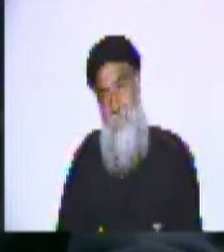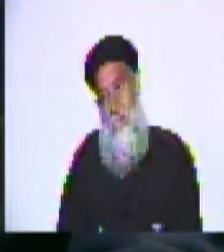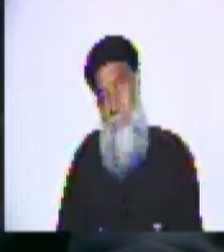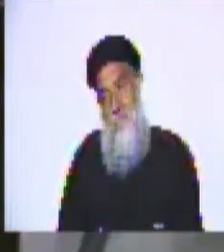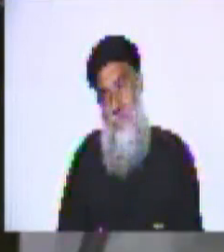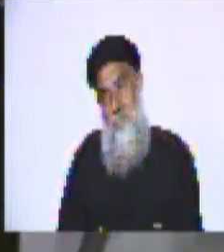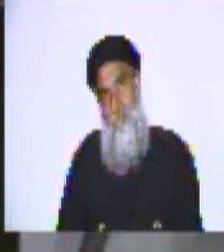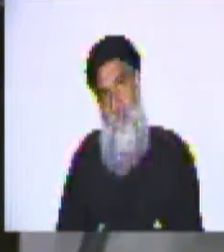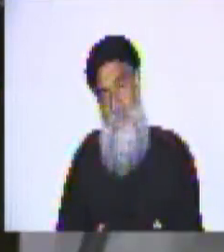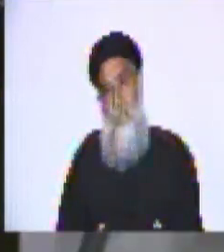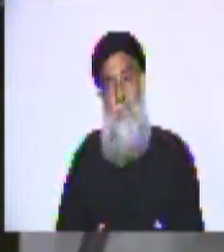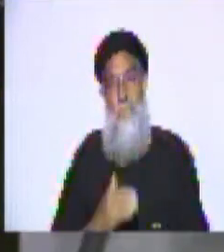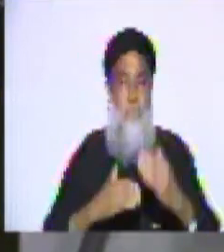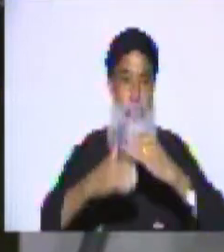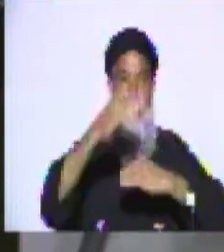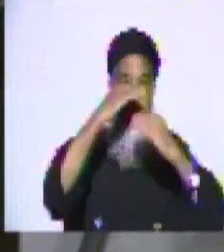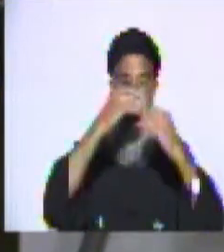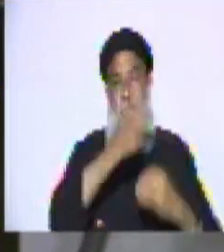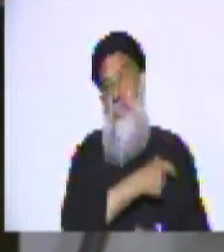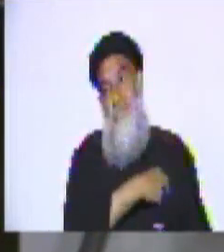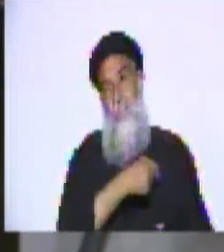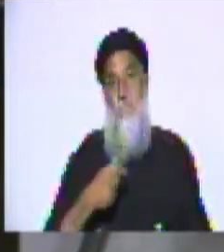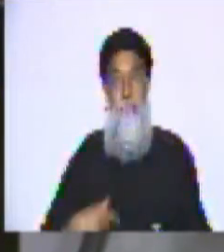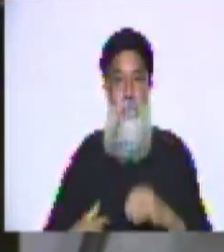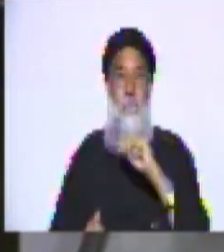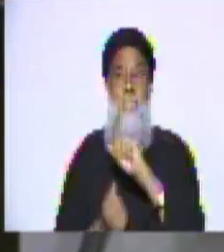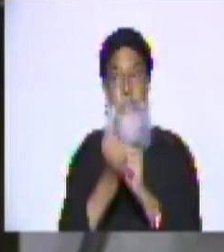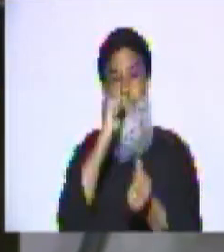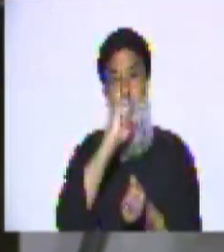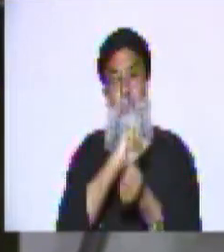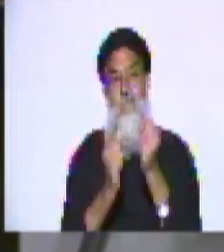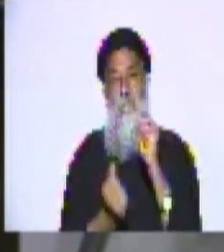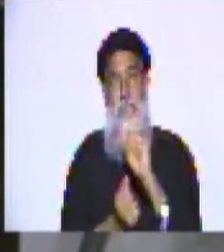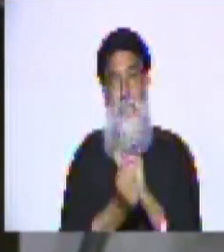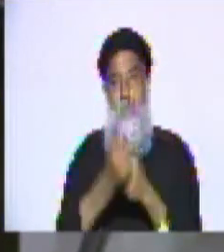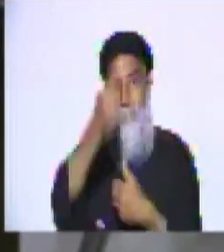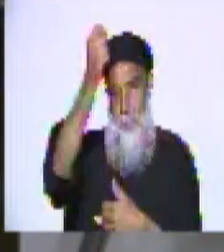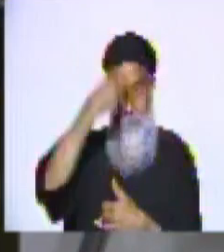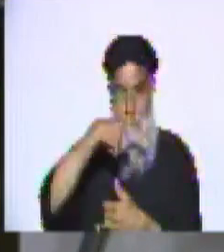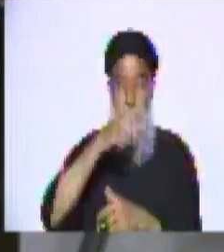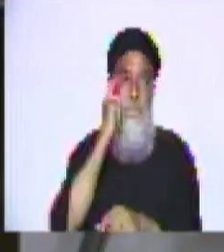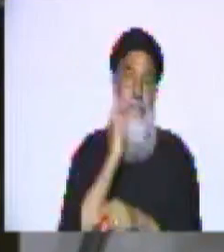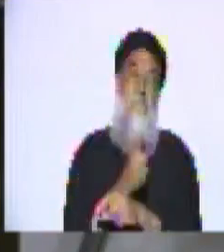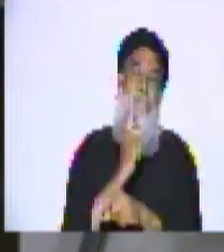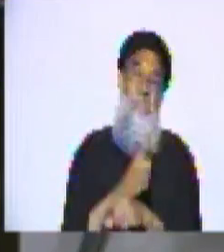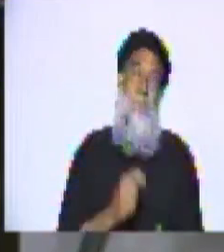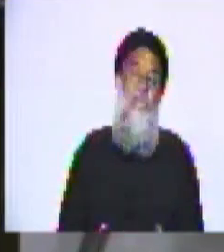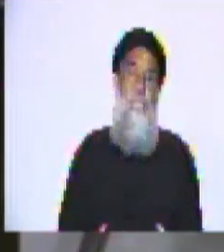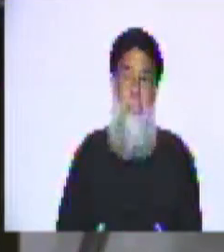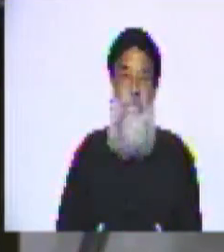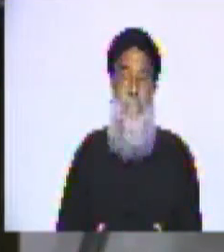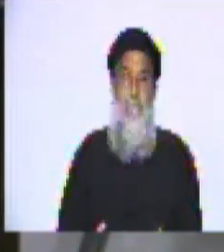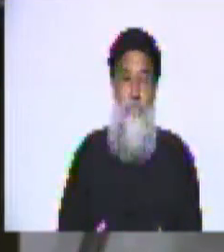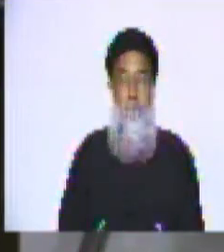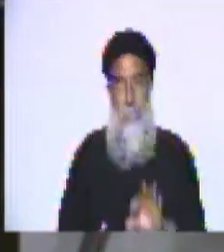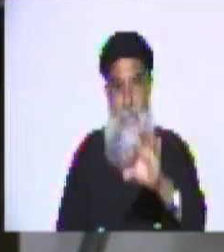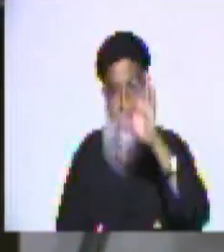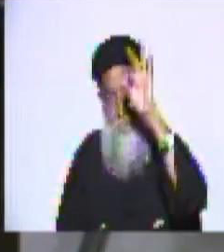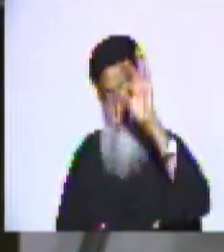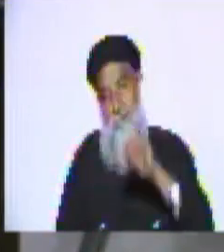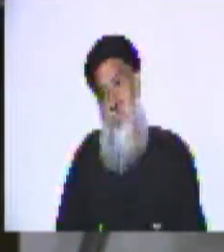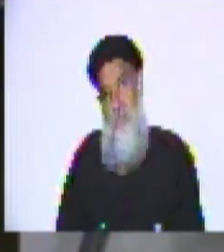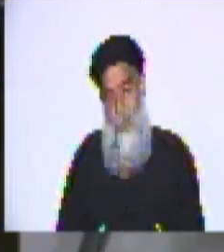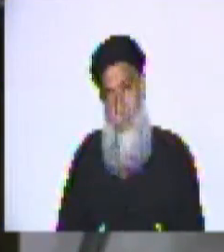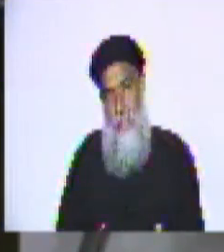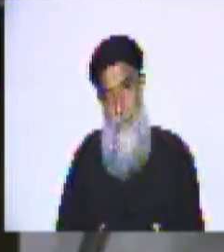يعني رتبته الكهنوتية شماس، لكن مرسل رسول. فمنهم